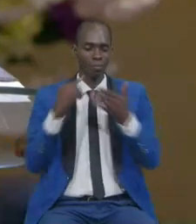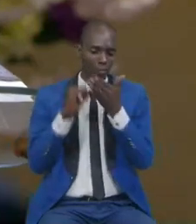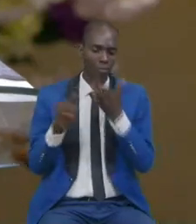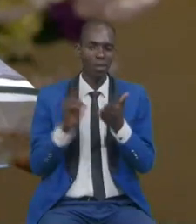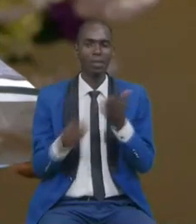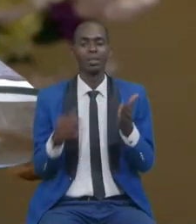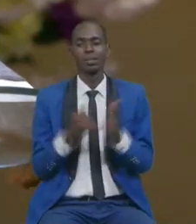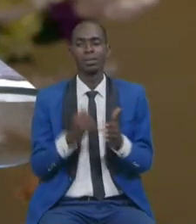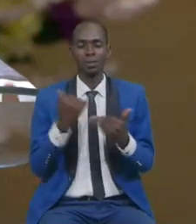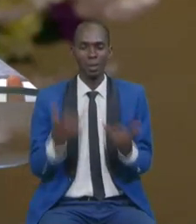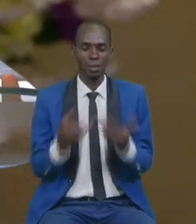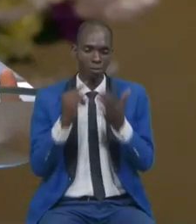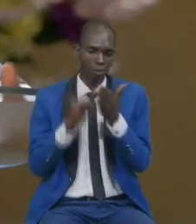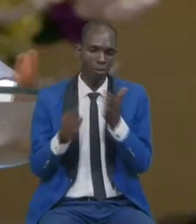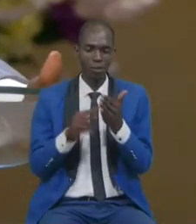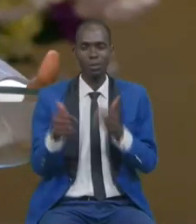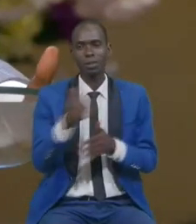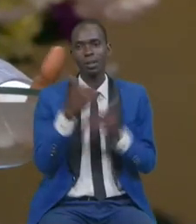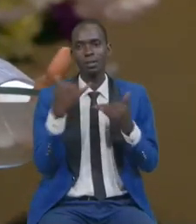Examine-toi, examine-toi.